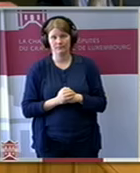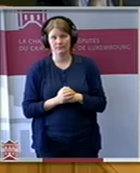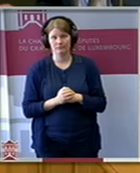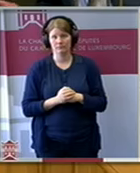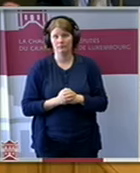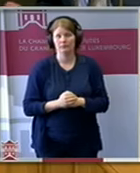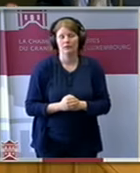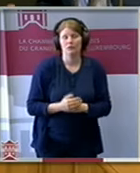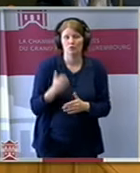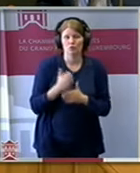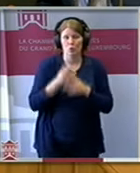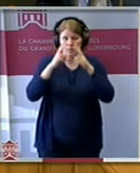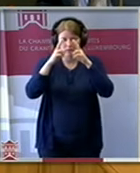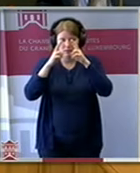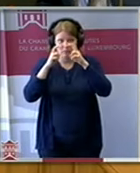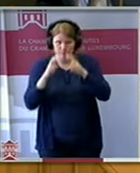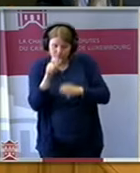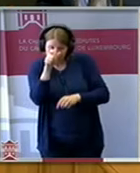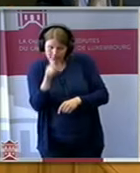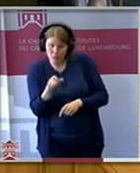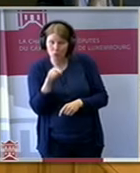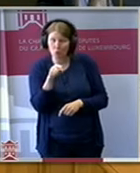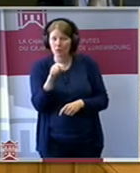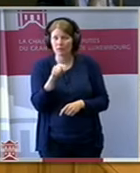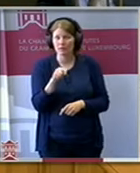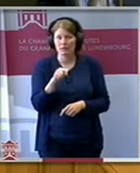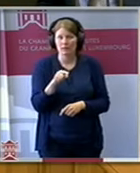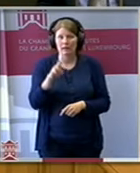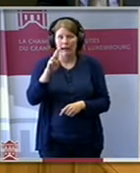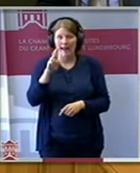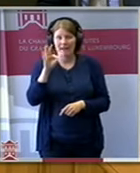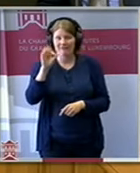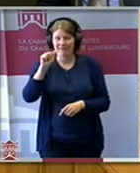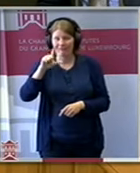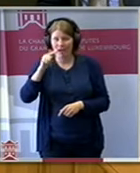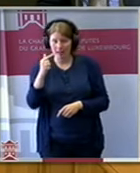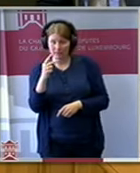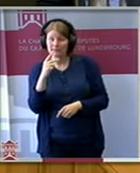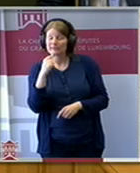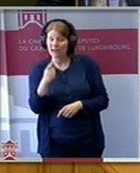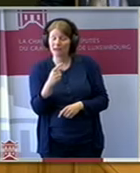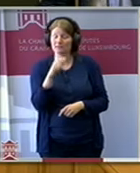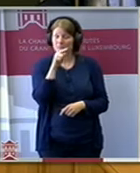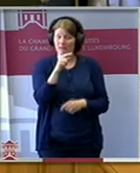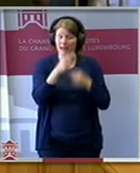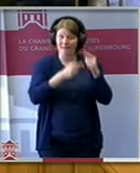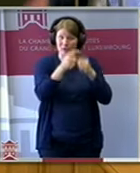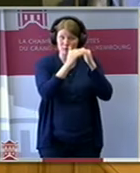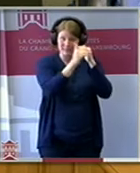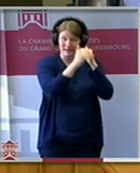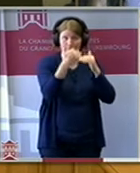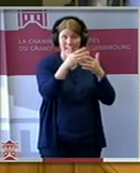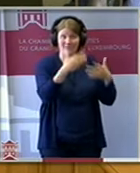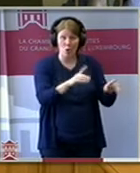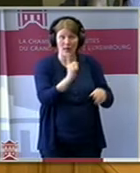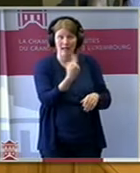Rainer Falk ja bewiesen, dass durch als Finanzplatz sich die Entwicklungsländer schlussendlich mehr verlieren, wie das, was man durch als Entwicklungspolitik da